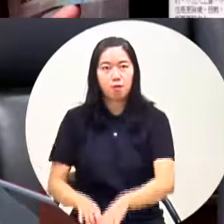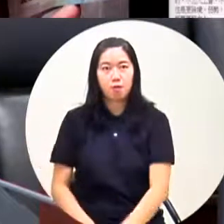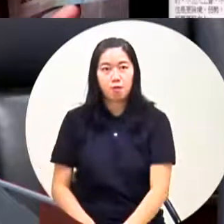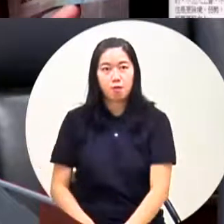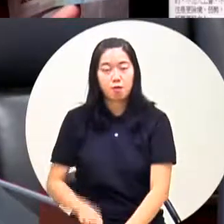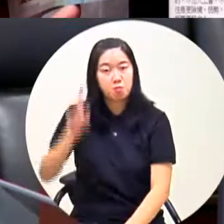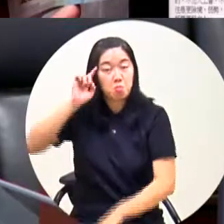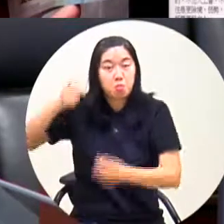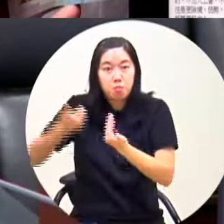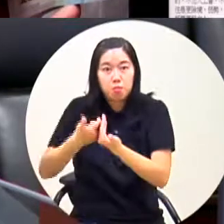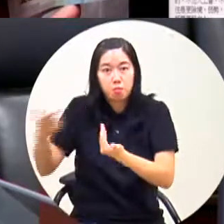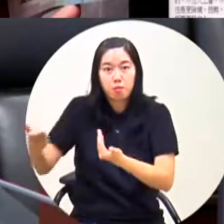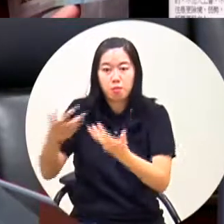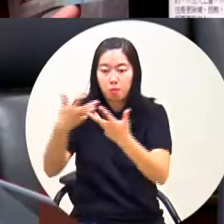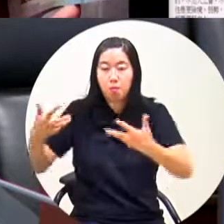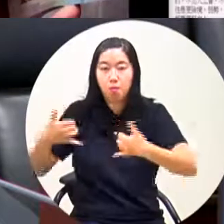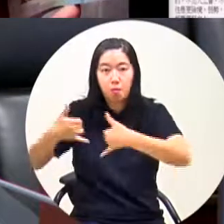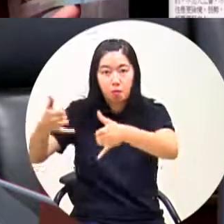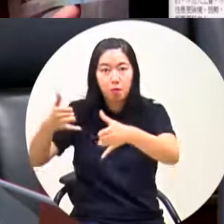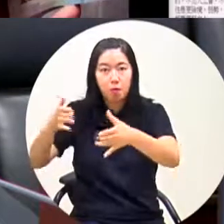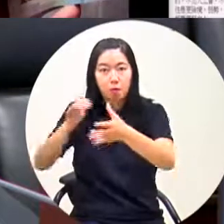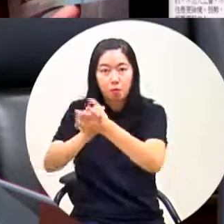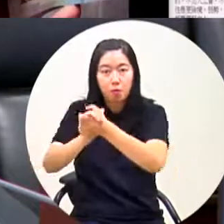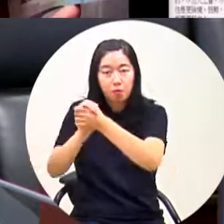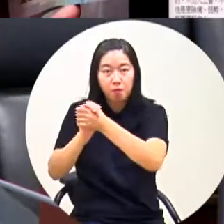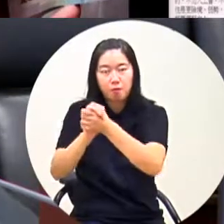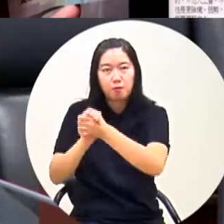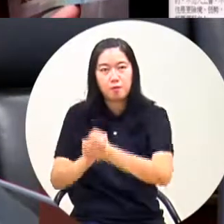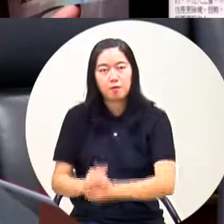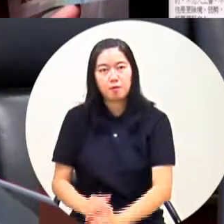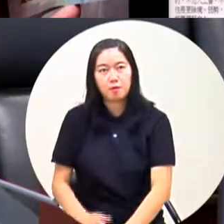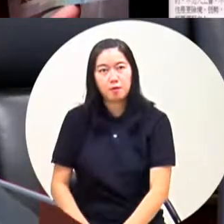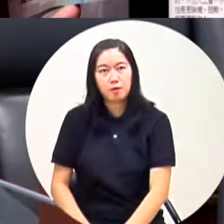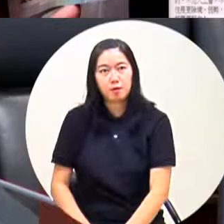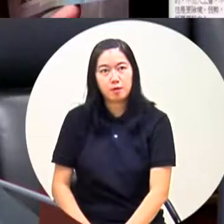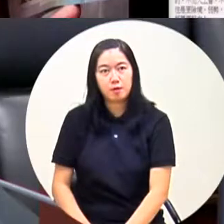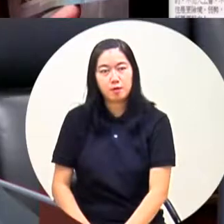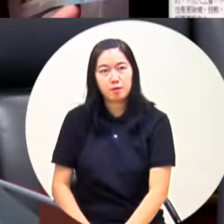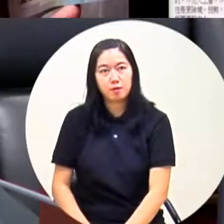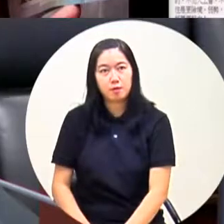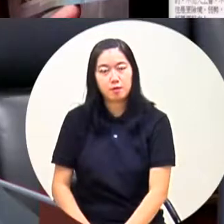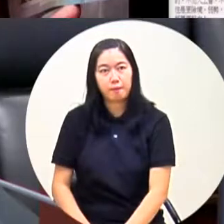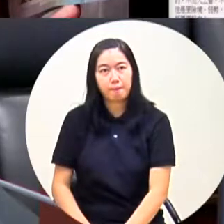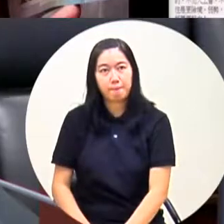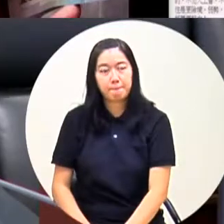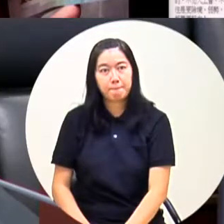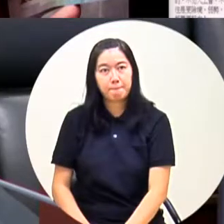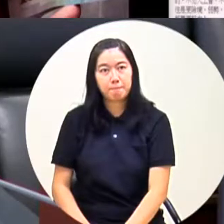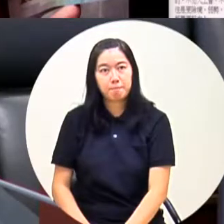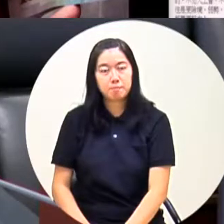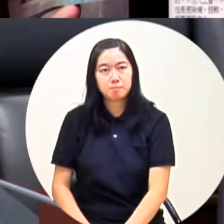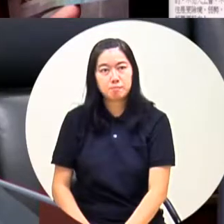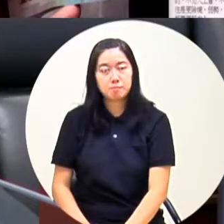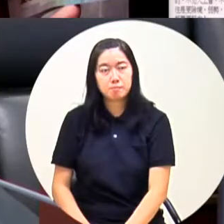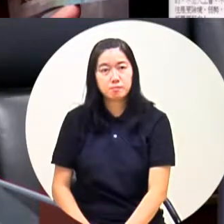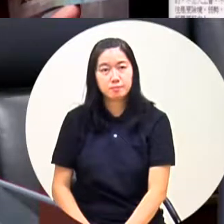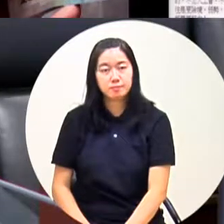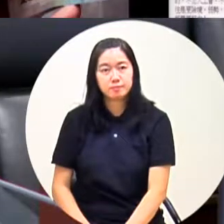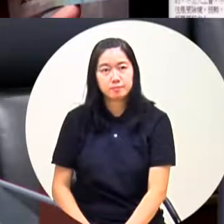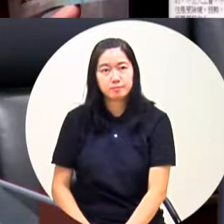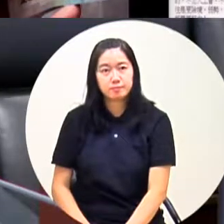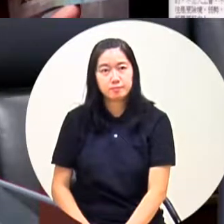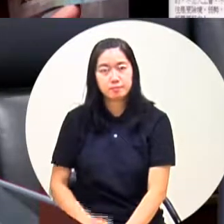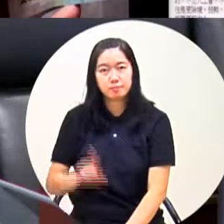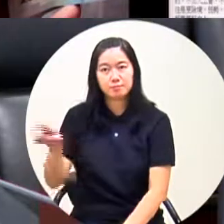让网友就是引起很大的一些就是愤怒